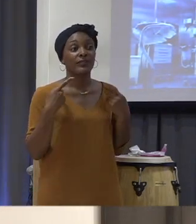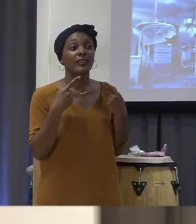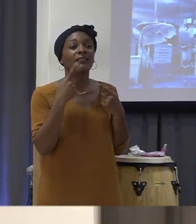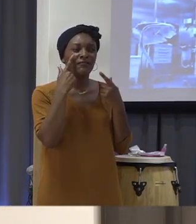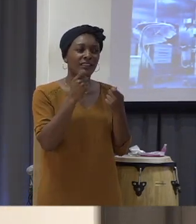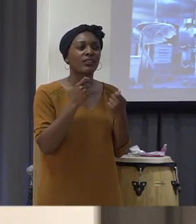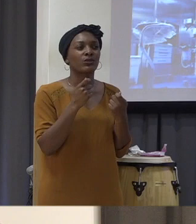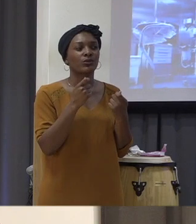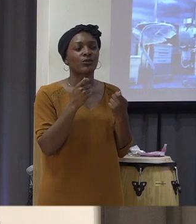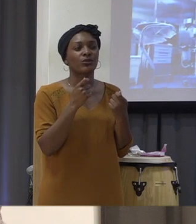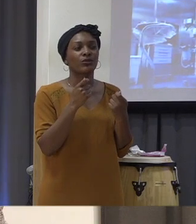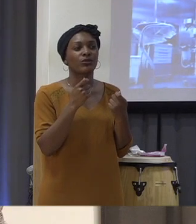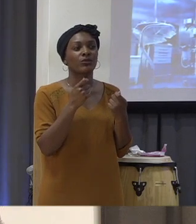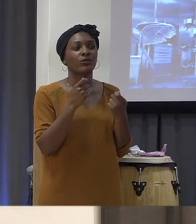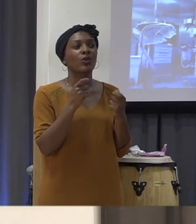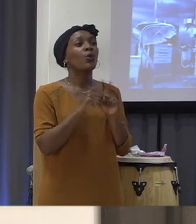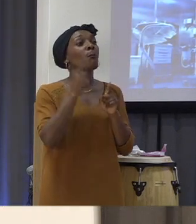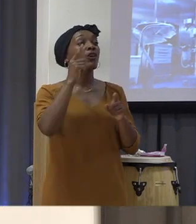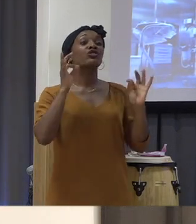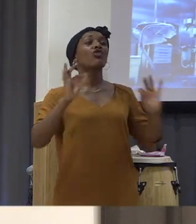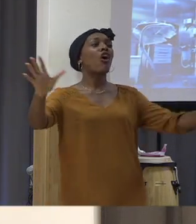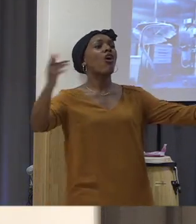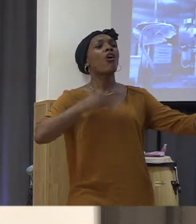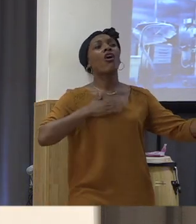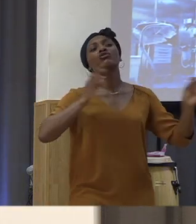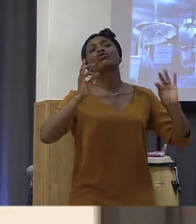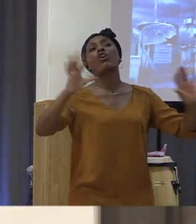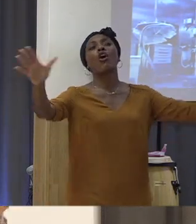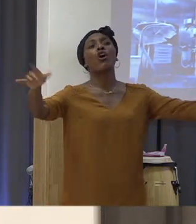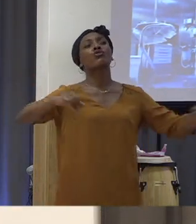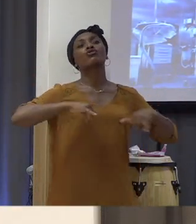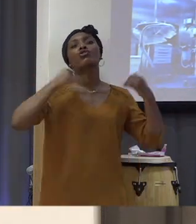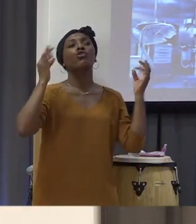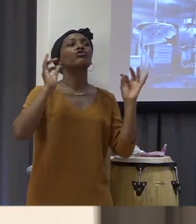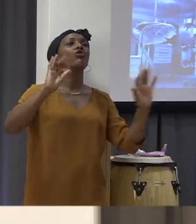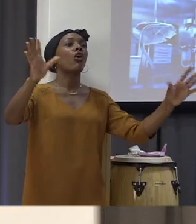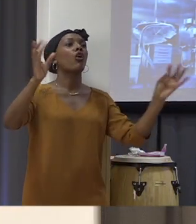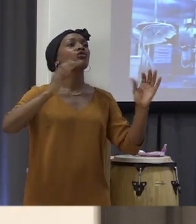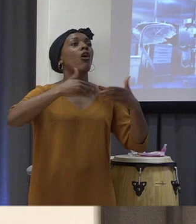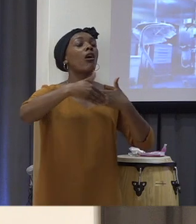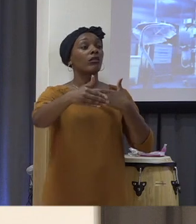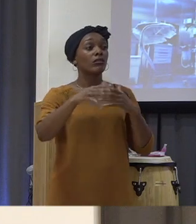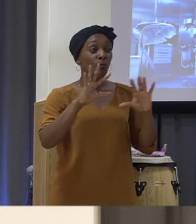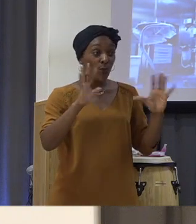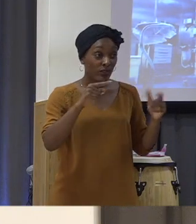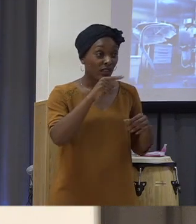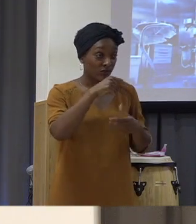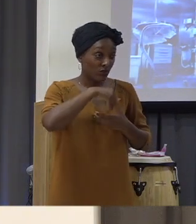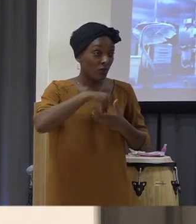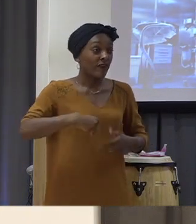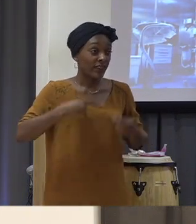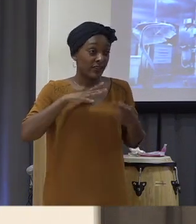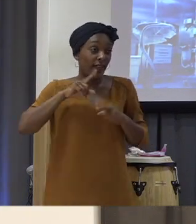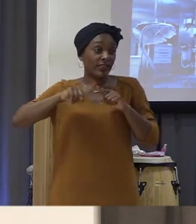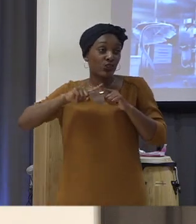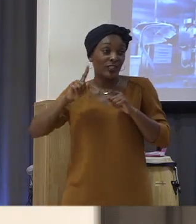sur le temps que vous pensez avoir dans votre vie. Vous savez qu'il y a peut-être des choses que vous avez à régler avec Dieu dans votre vie,